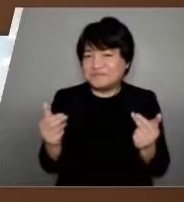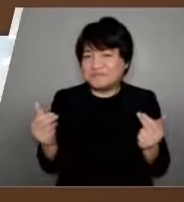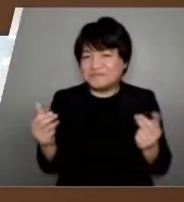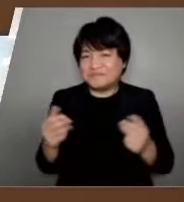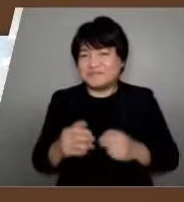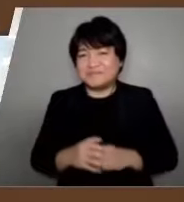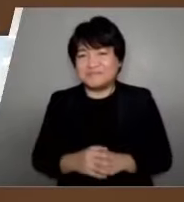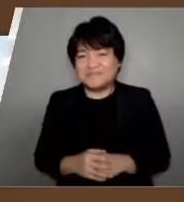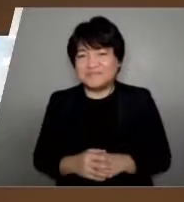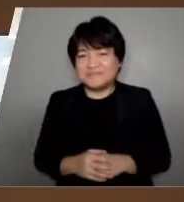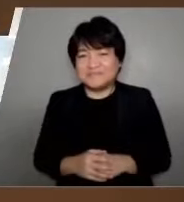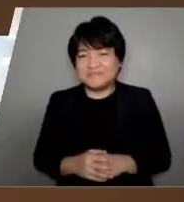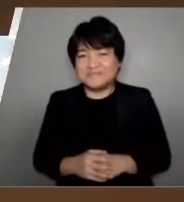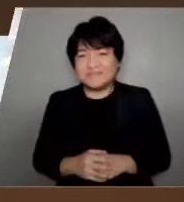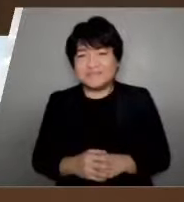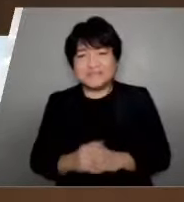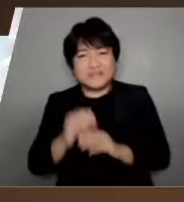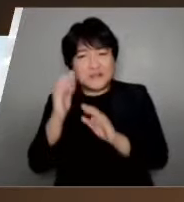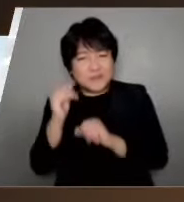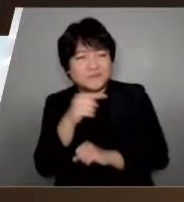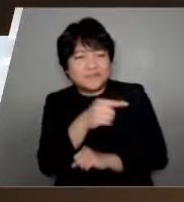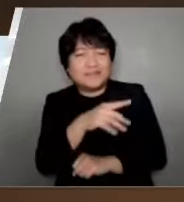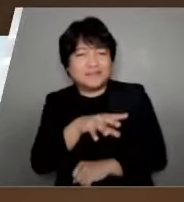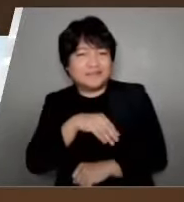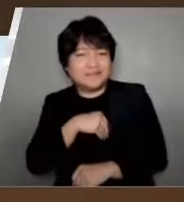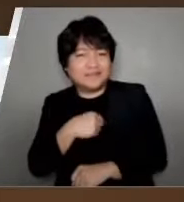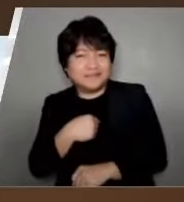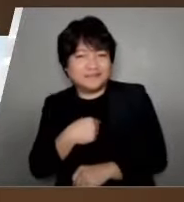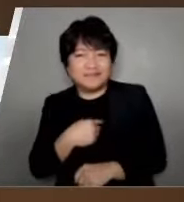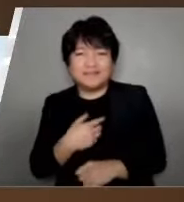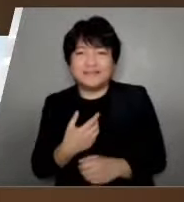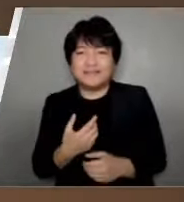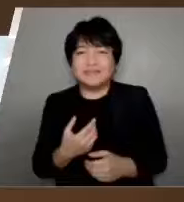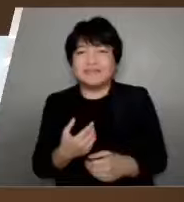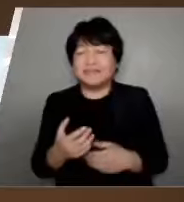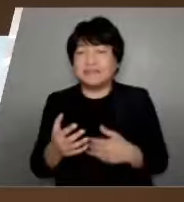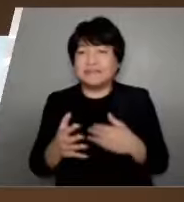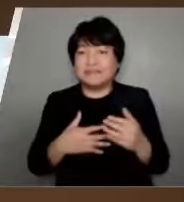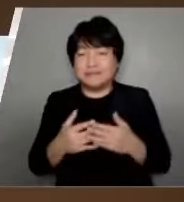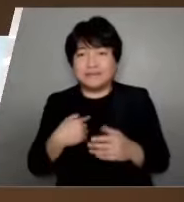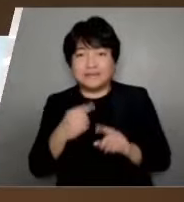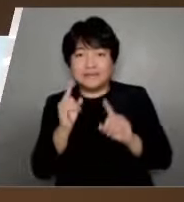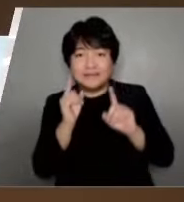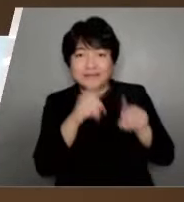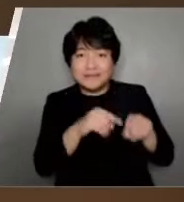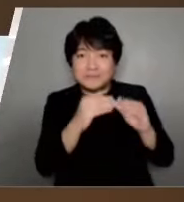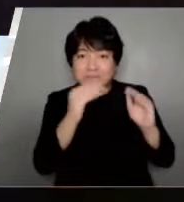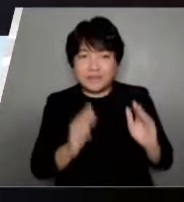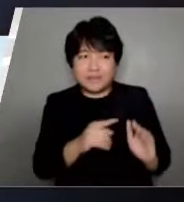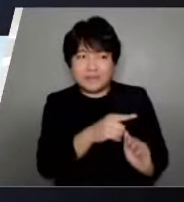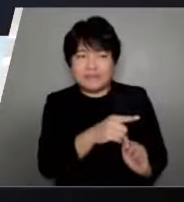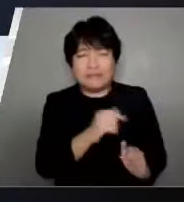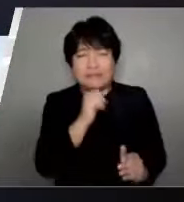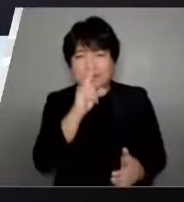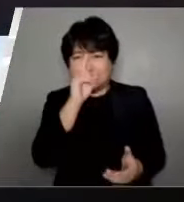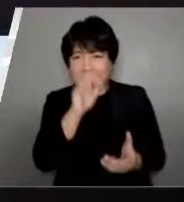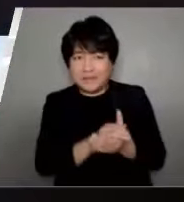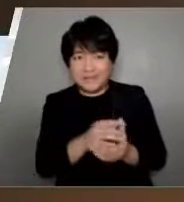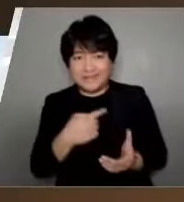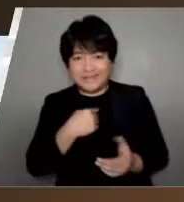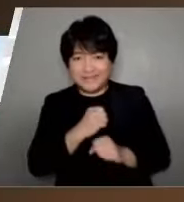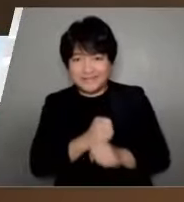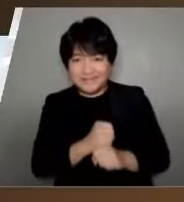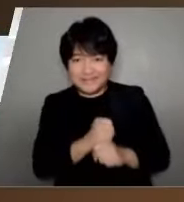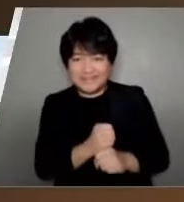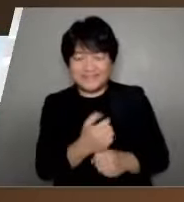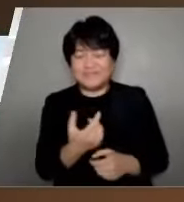Sana po tanggap niyo ako. Kahit na nung pumunta ako sa bahay ninyo, hindi pa kayo naniniwala ako yung naliligaw kay Kasha.